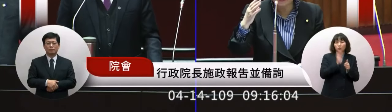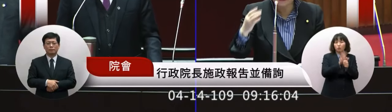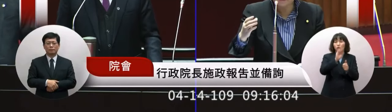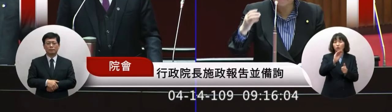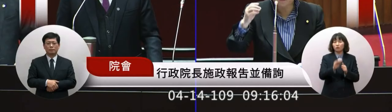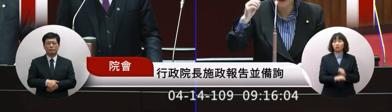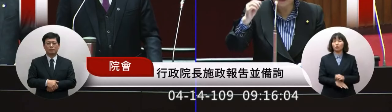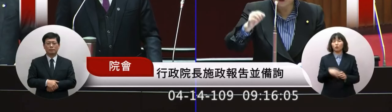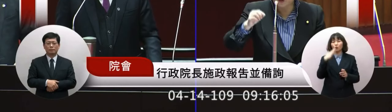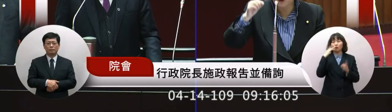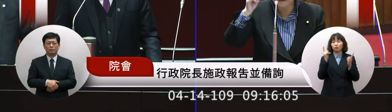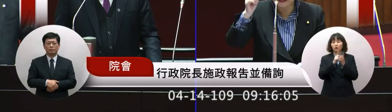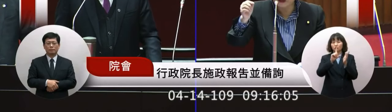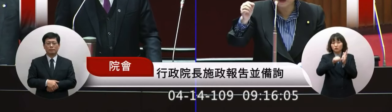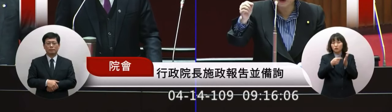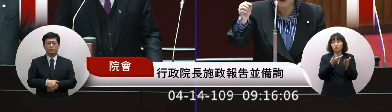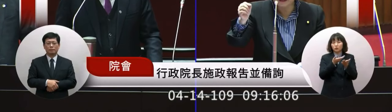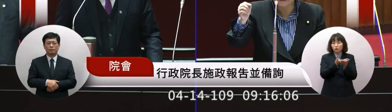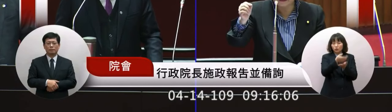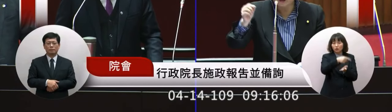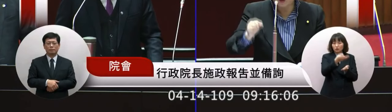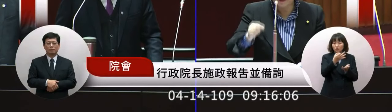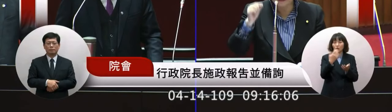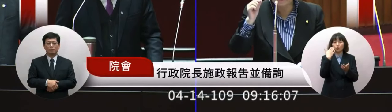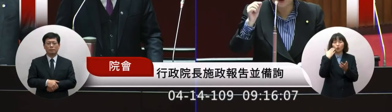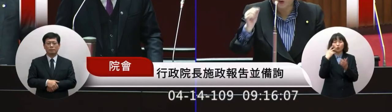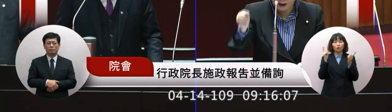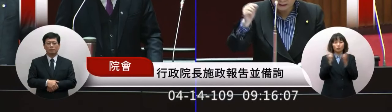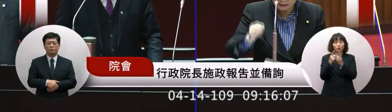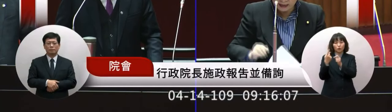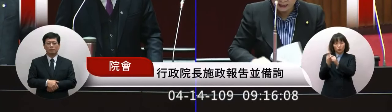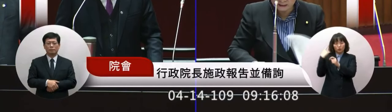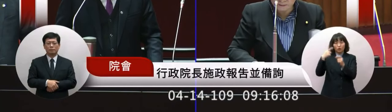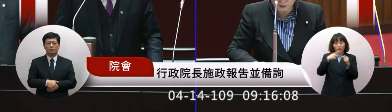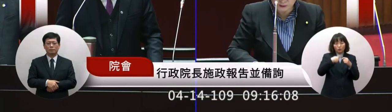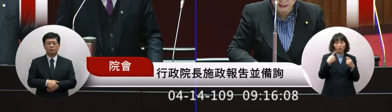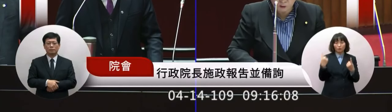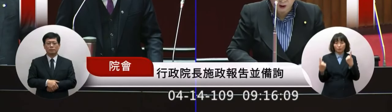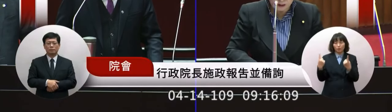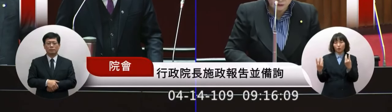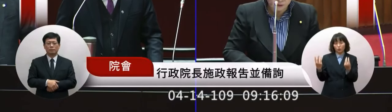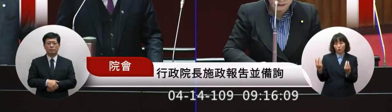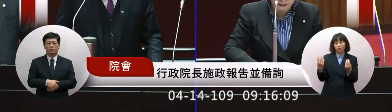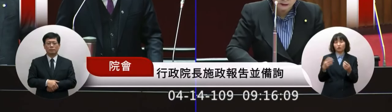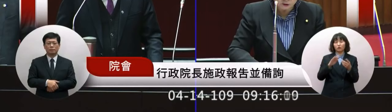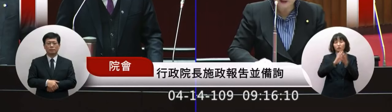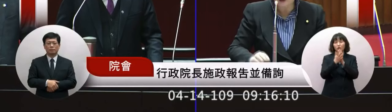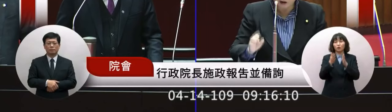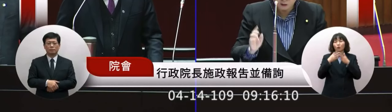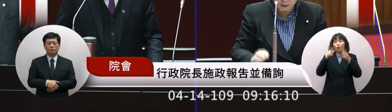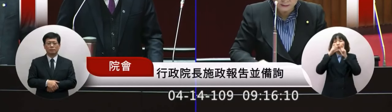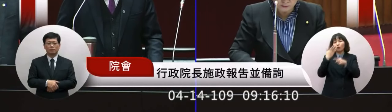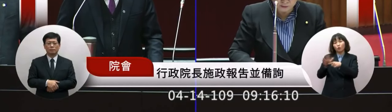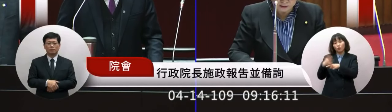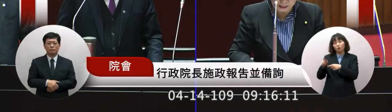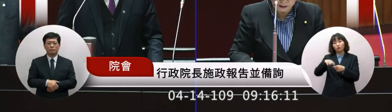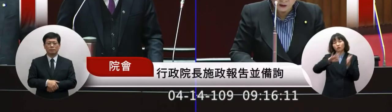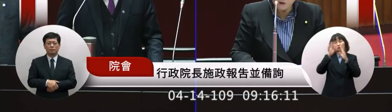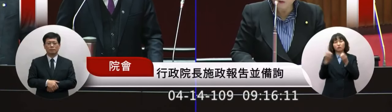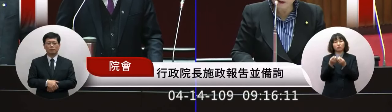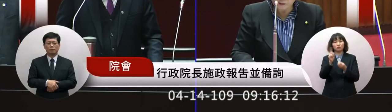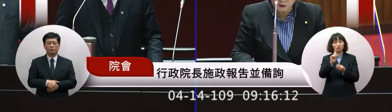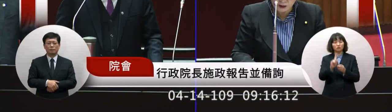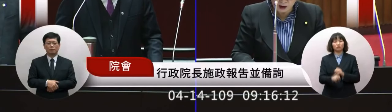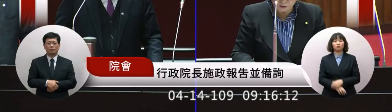了，如果那暂付款如果我们低于去年的，我们要怎么还？刚刚你是没回答我，所以呢，最后我要再问院